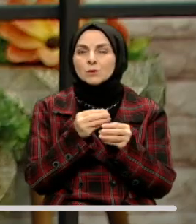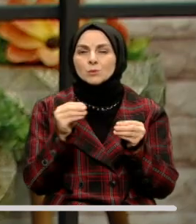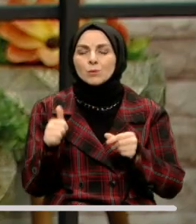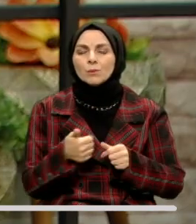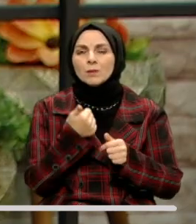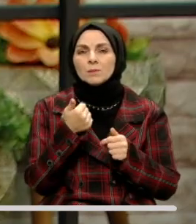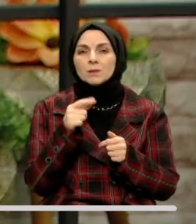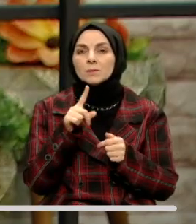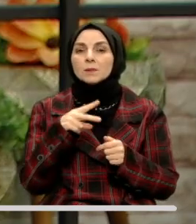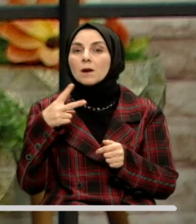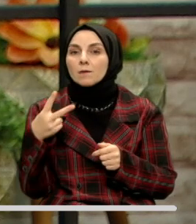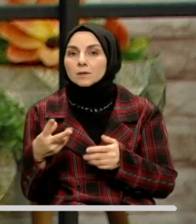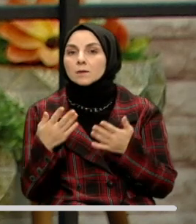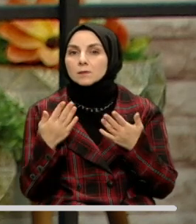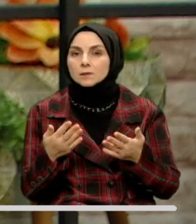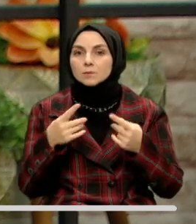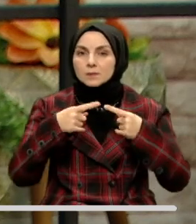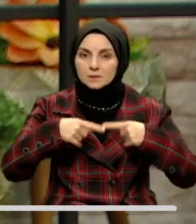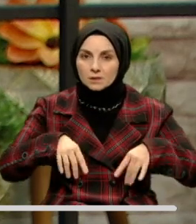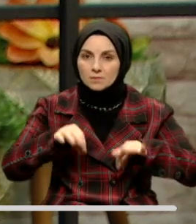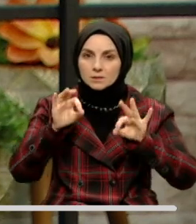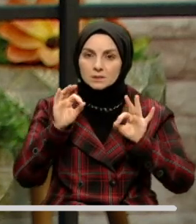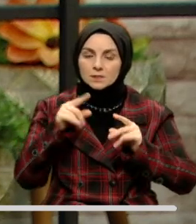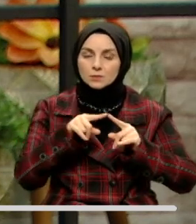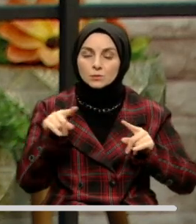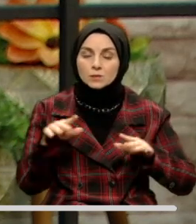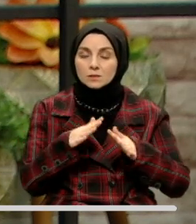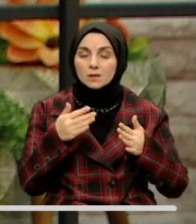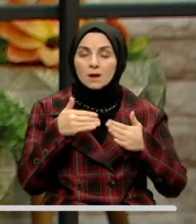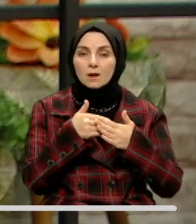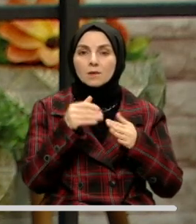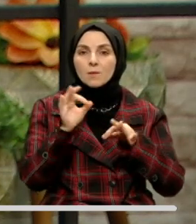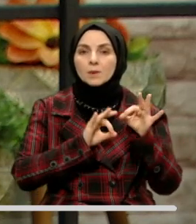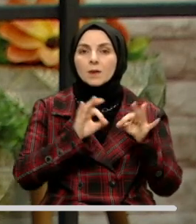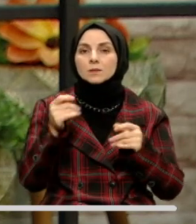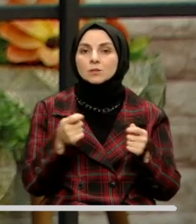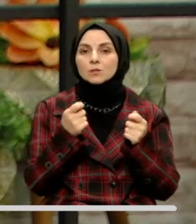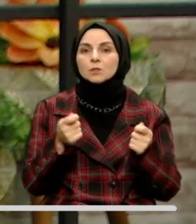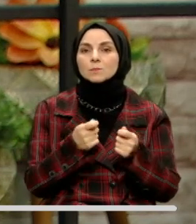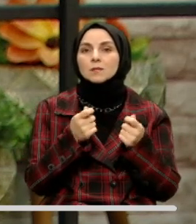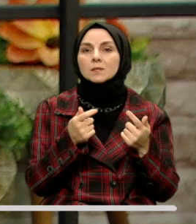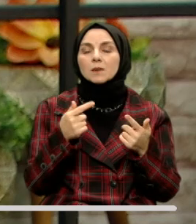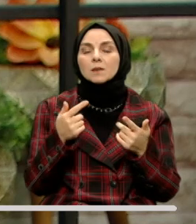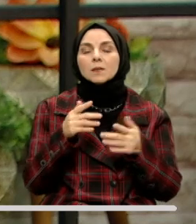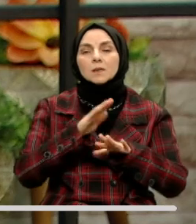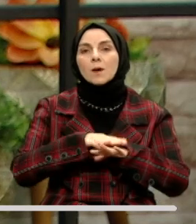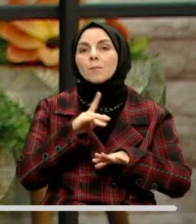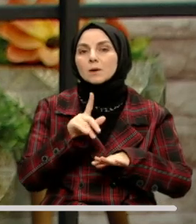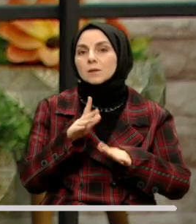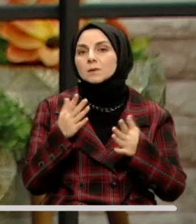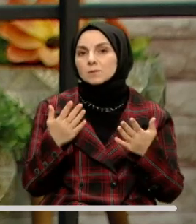taraftan da tabii sınav hazırlık sürecinde ne kadar planlı çalışmayı da oturtturmak gerekiyor. Hı.